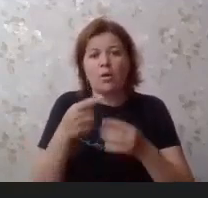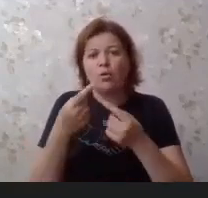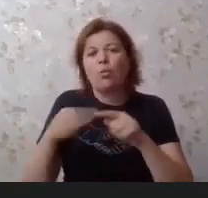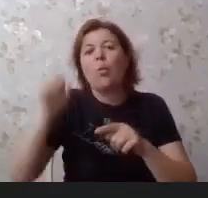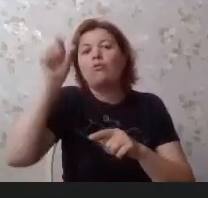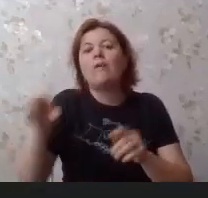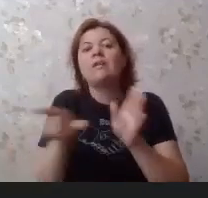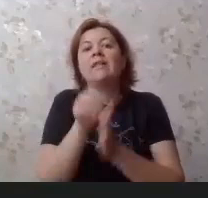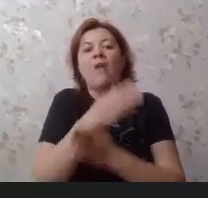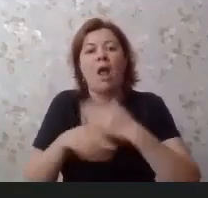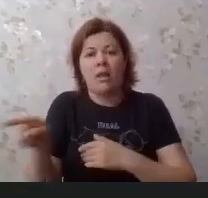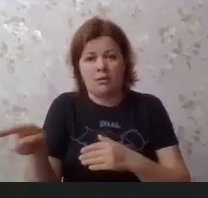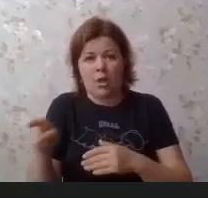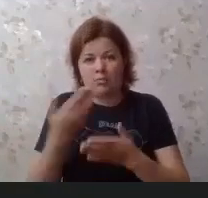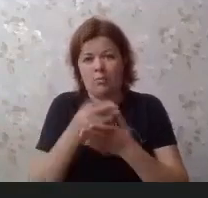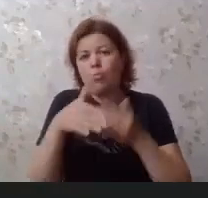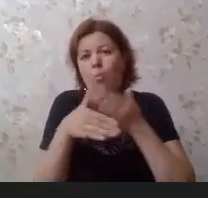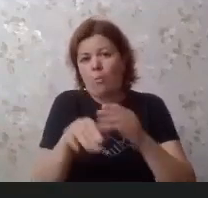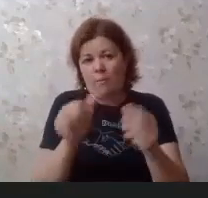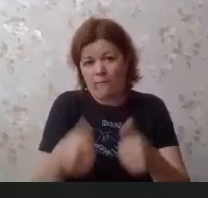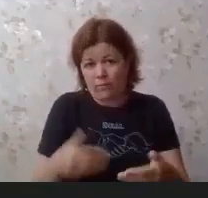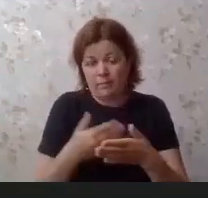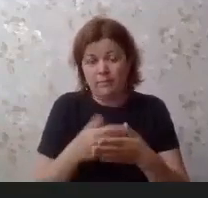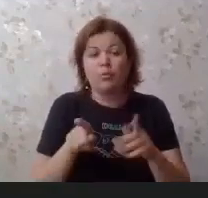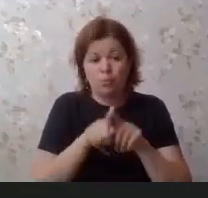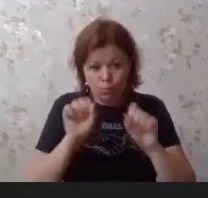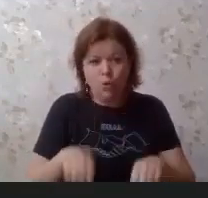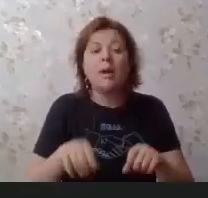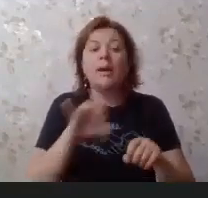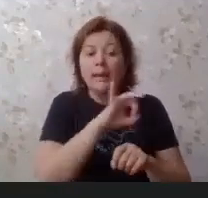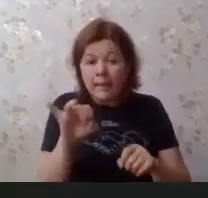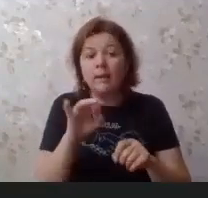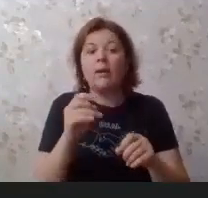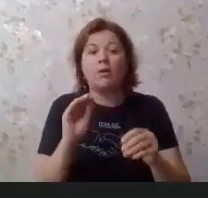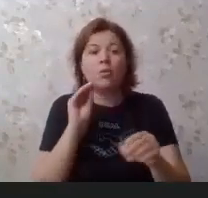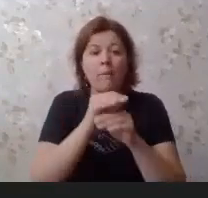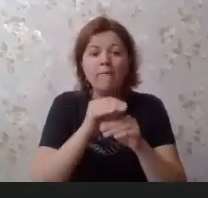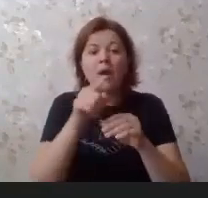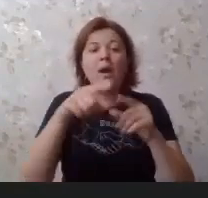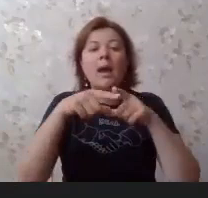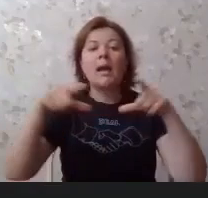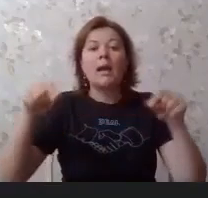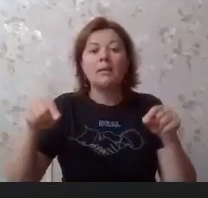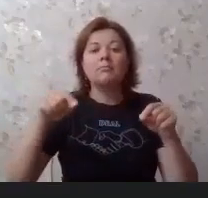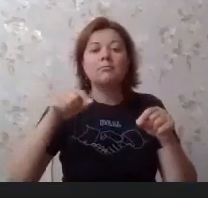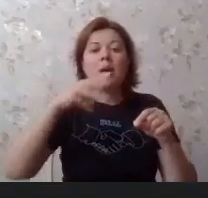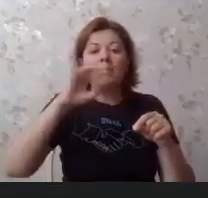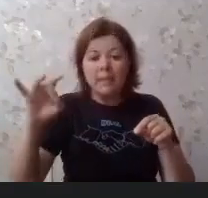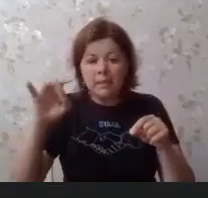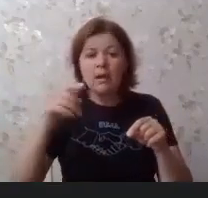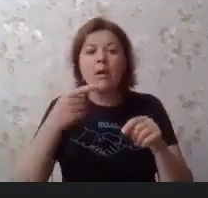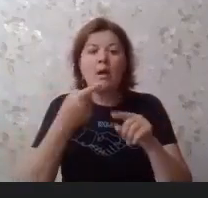и, конечно же, номер карты МИР, выпущенный любым банком. Ну и второй способ, как я уже говорил, можно не выходя из